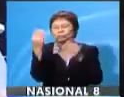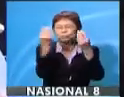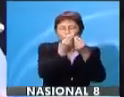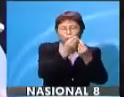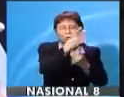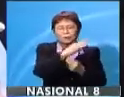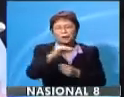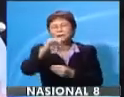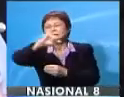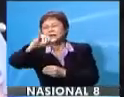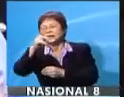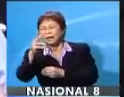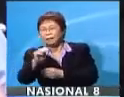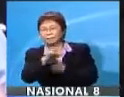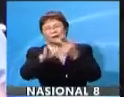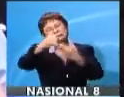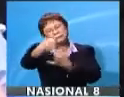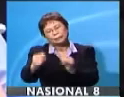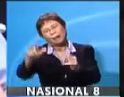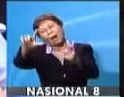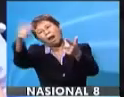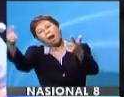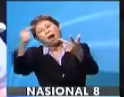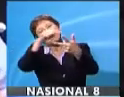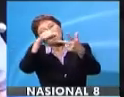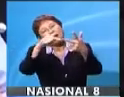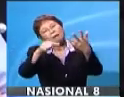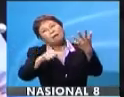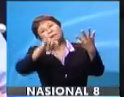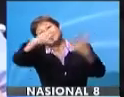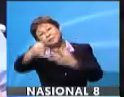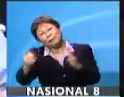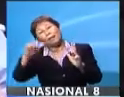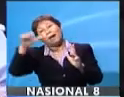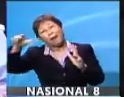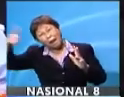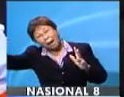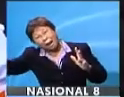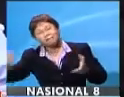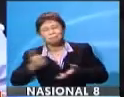Jabatan Kebajikan dengan jabatan lain yang berkaitan akan membantu secara